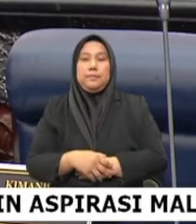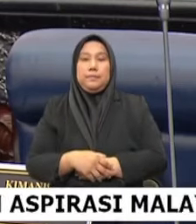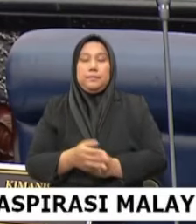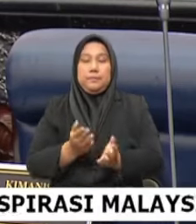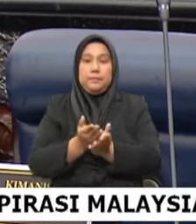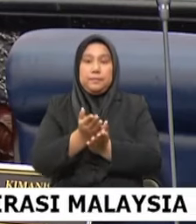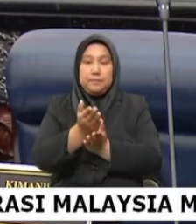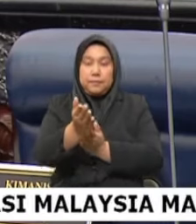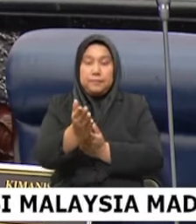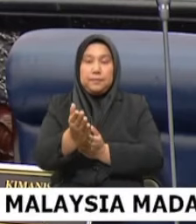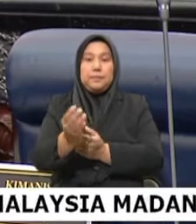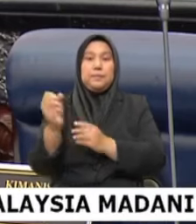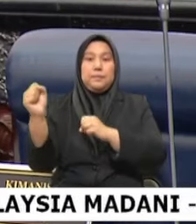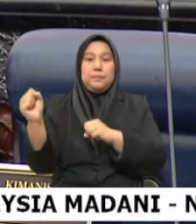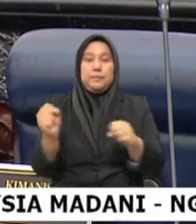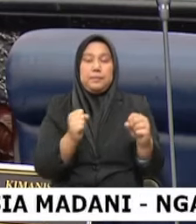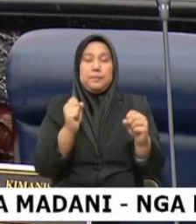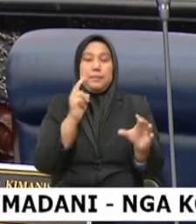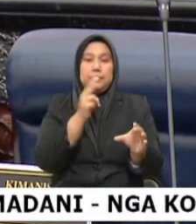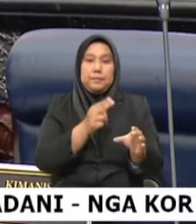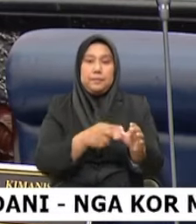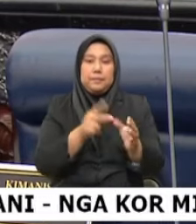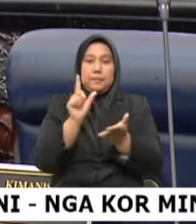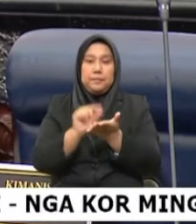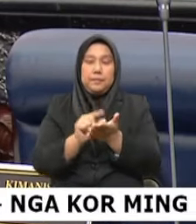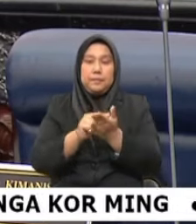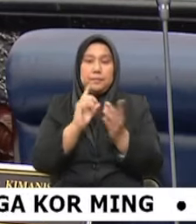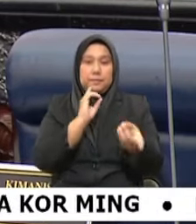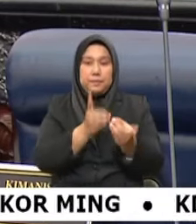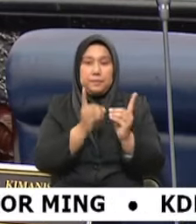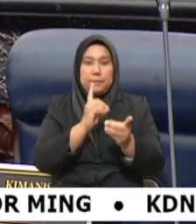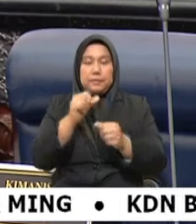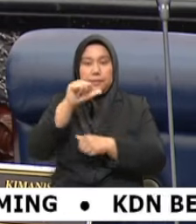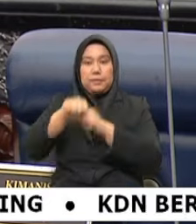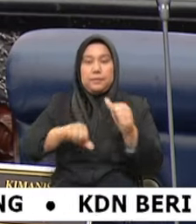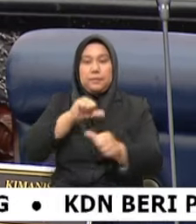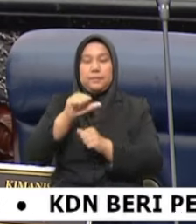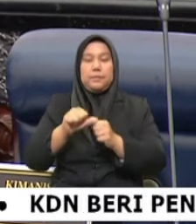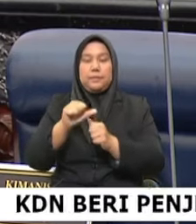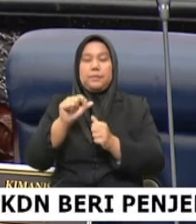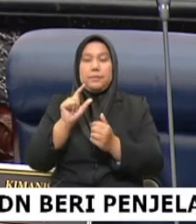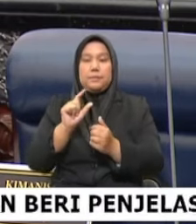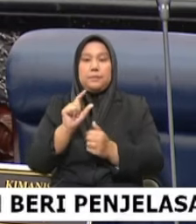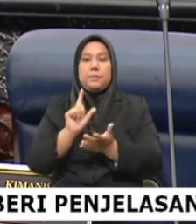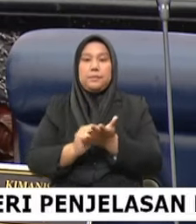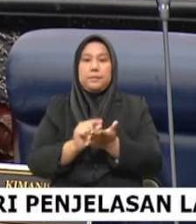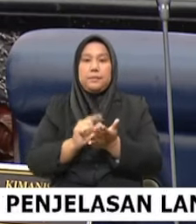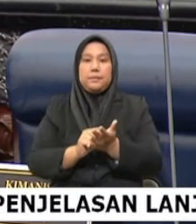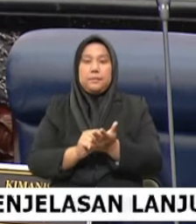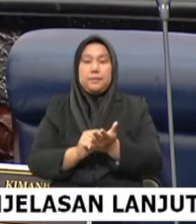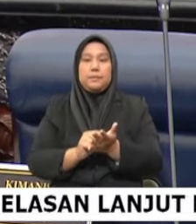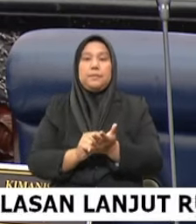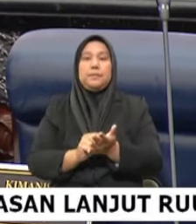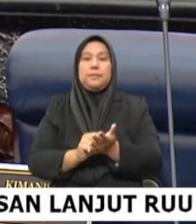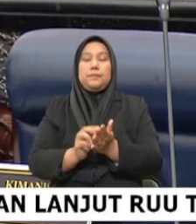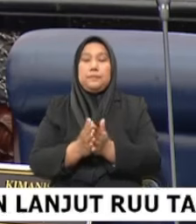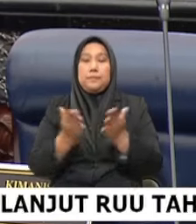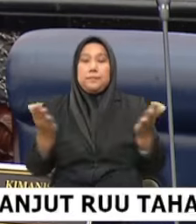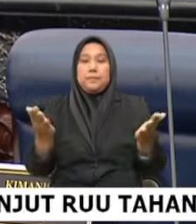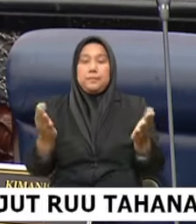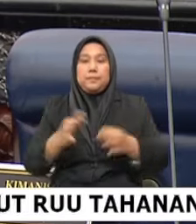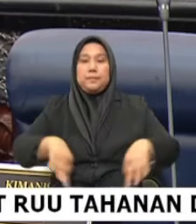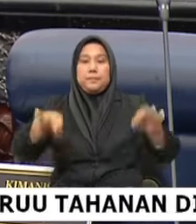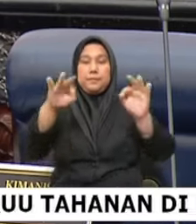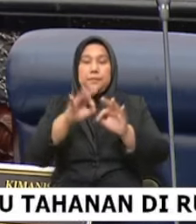melalui strategi ini penglibatan media seperti media digital, media sosial dan media cetak adalah amat penting bagi membantu